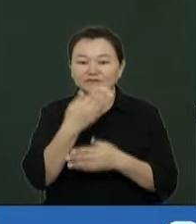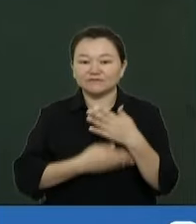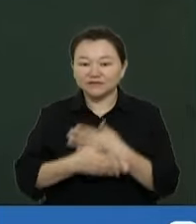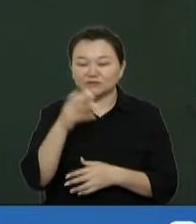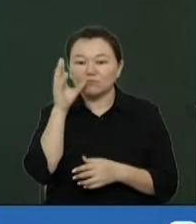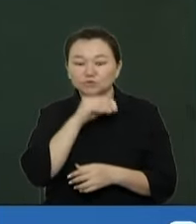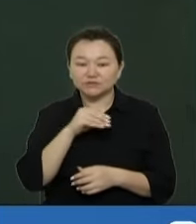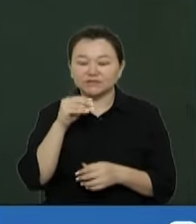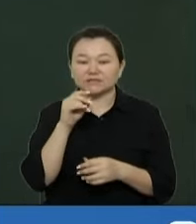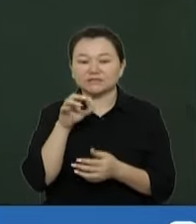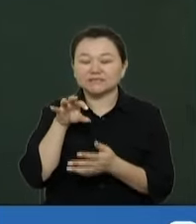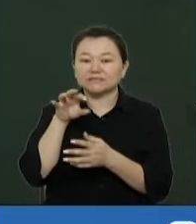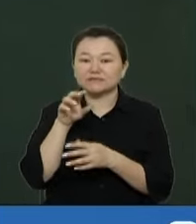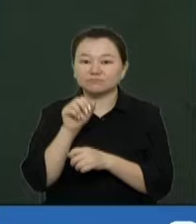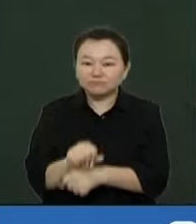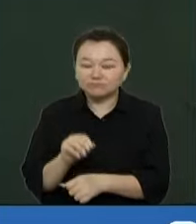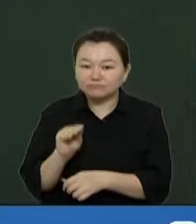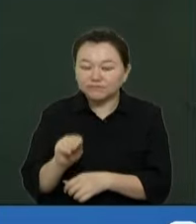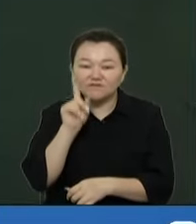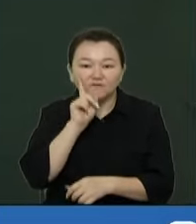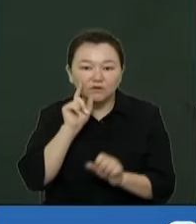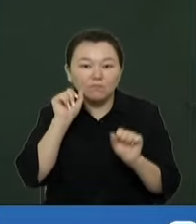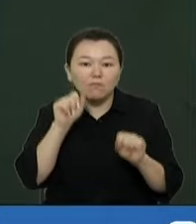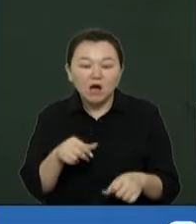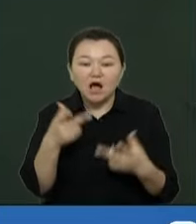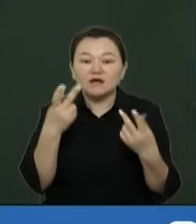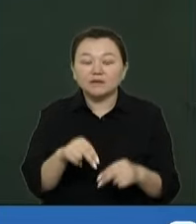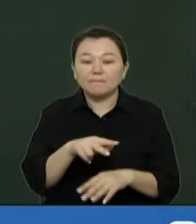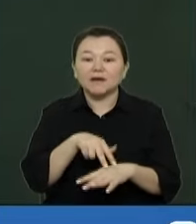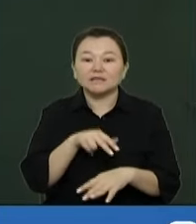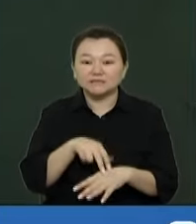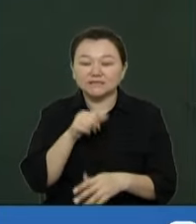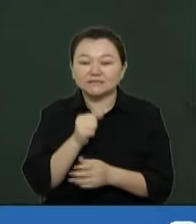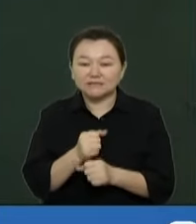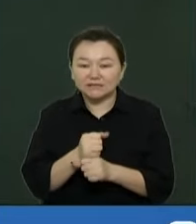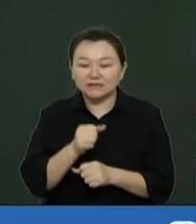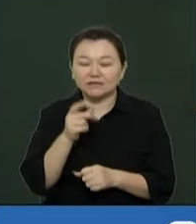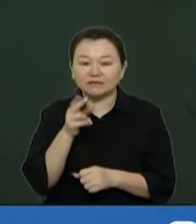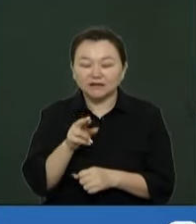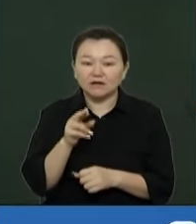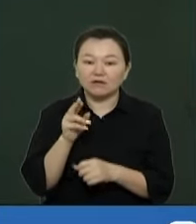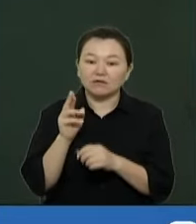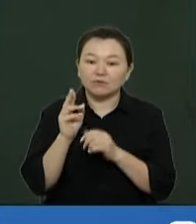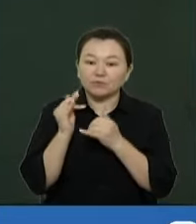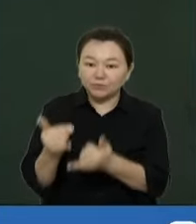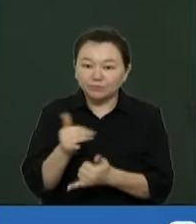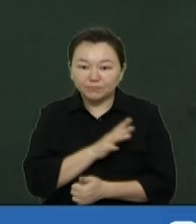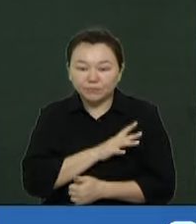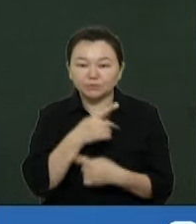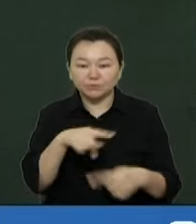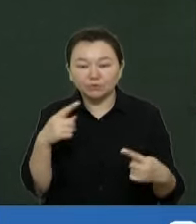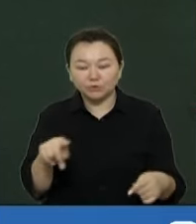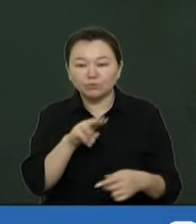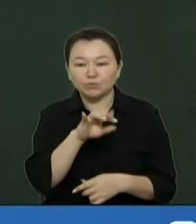парковаться под знаком Стоянка запрещена Однако если где-то полицейские сделали поблажки для определённых водителей то в других